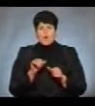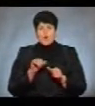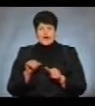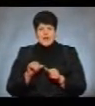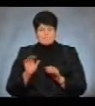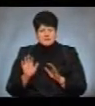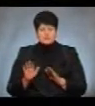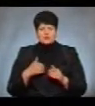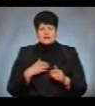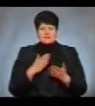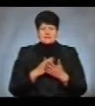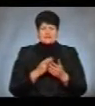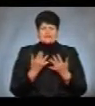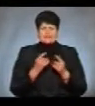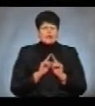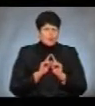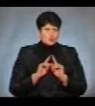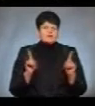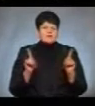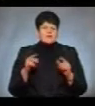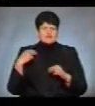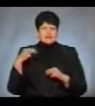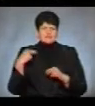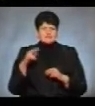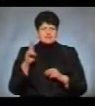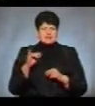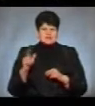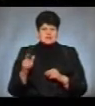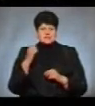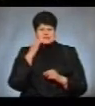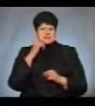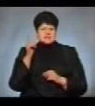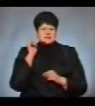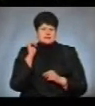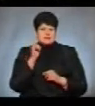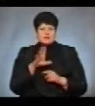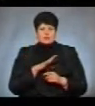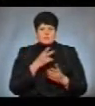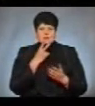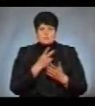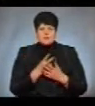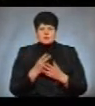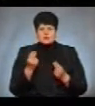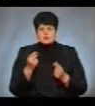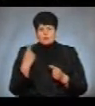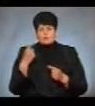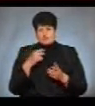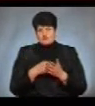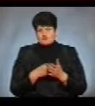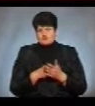є кілька таких унікальних дзвіниць, дуже старовинних, на які були передбачені кошти з обласного бюджету,